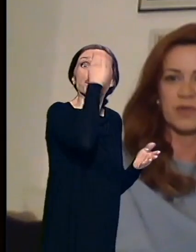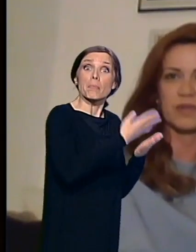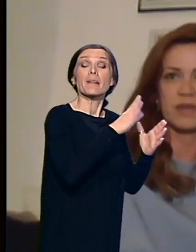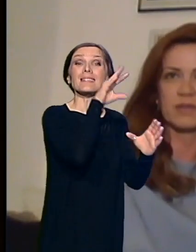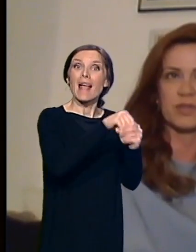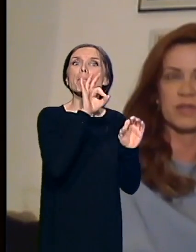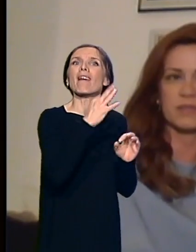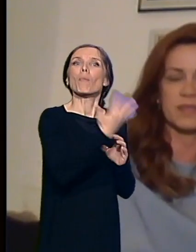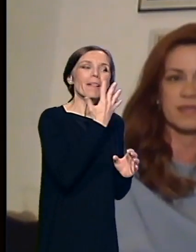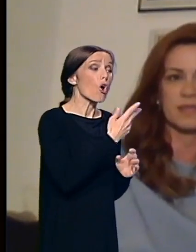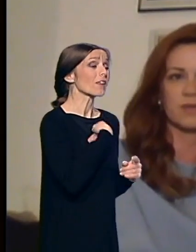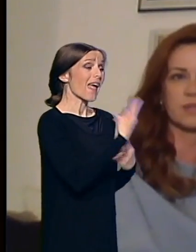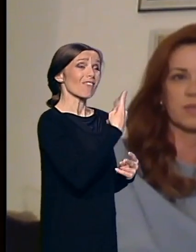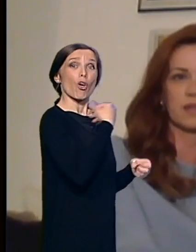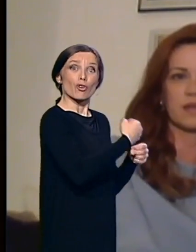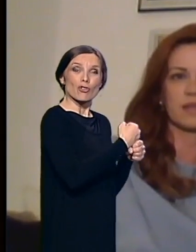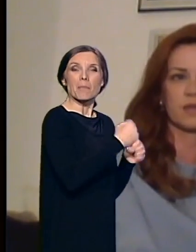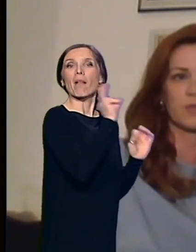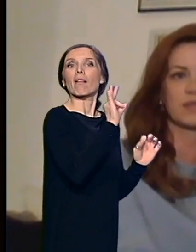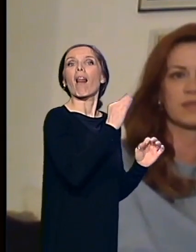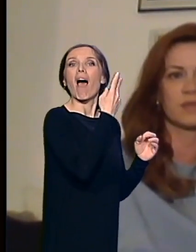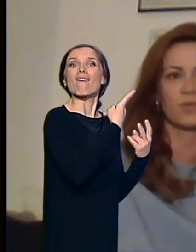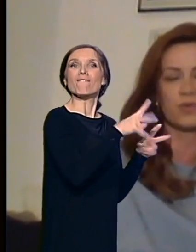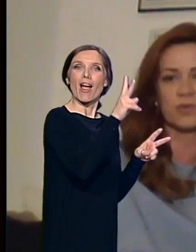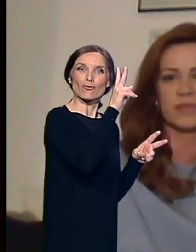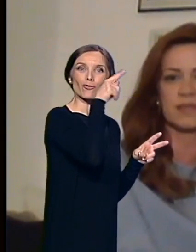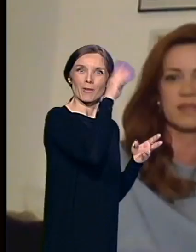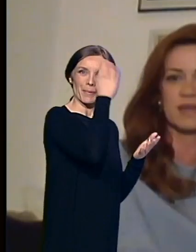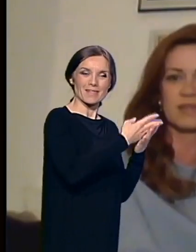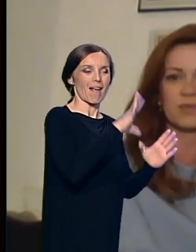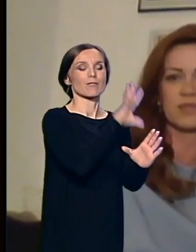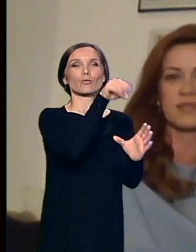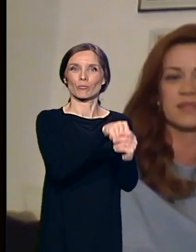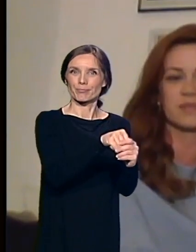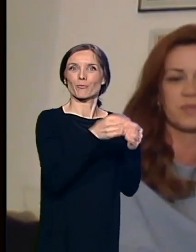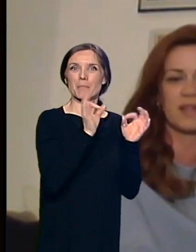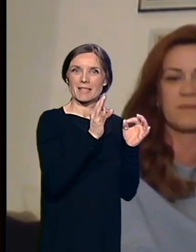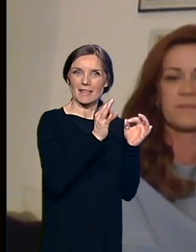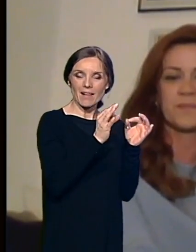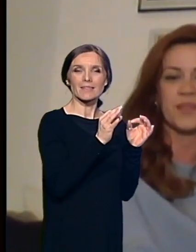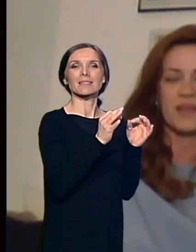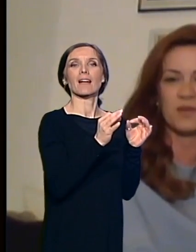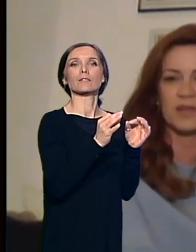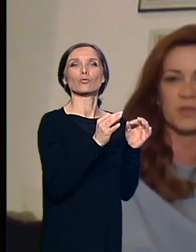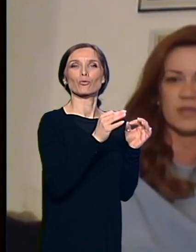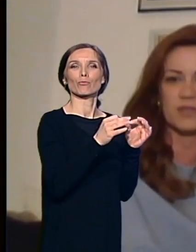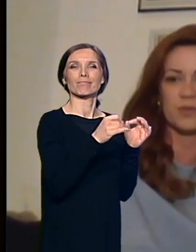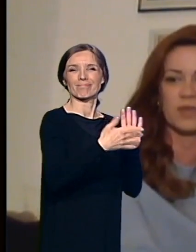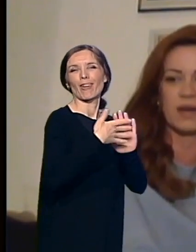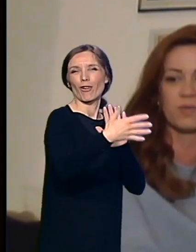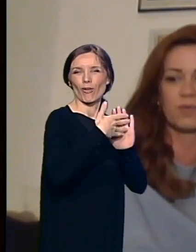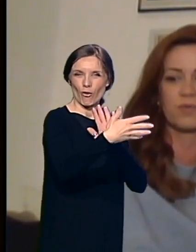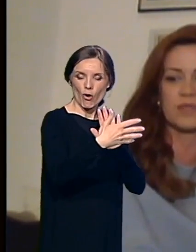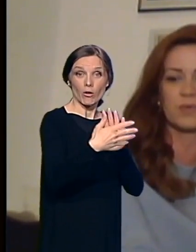tih prvih 14 meseci koje sam radila na internoj medicini ušlo u specijalizaciju i zaista sam imala neverovatnu sreću